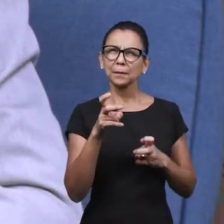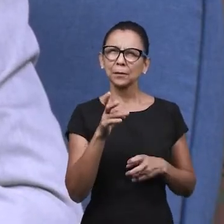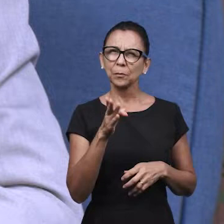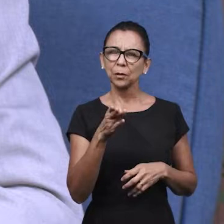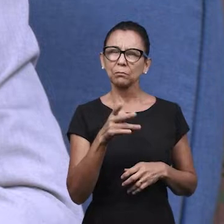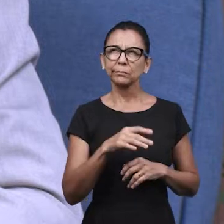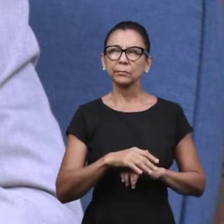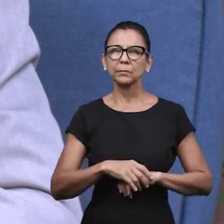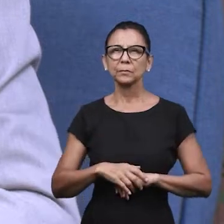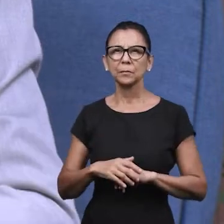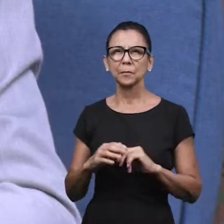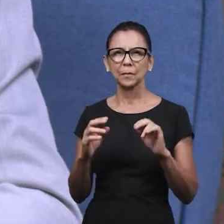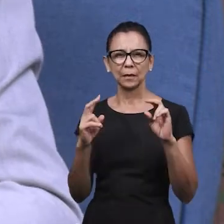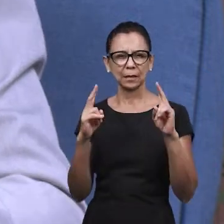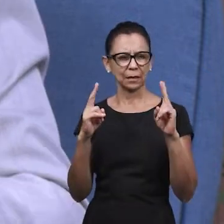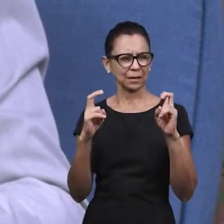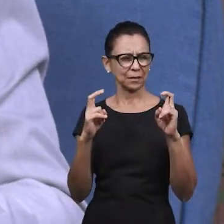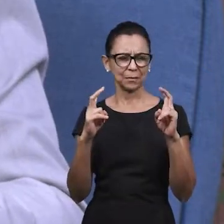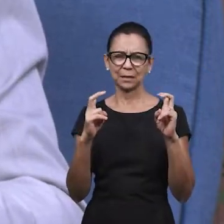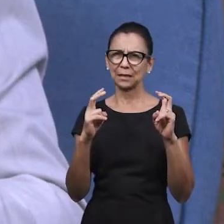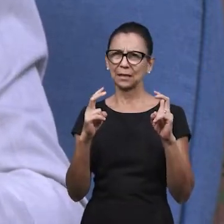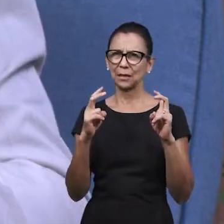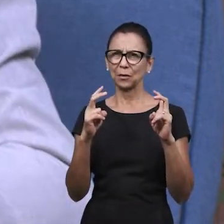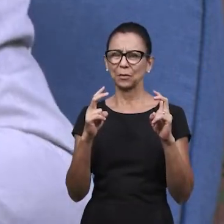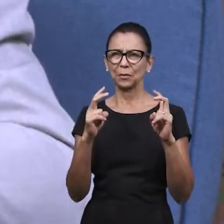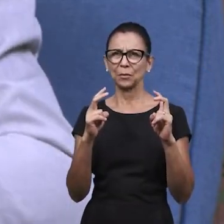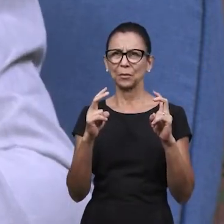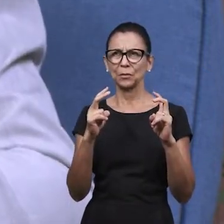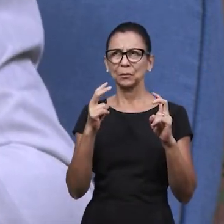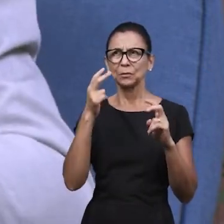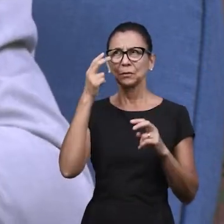Vous êtes déjà aperçu que l'expression troisième jour